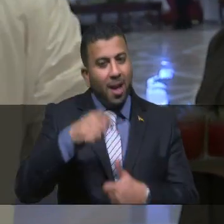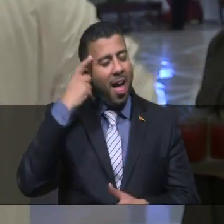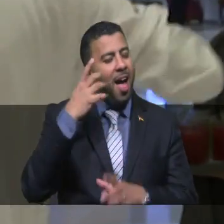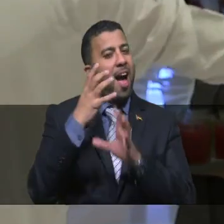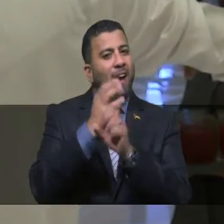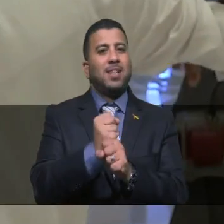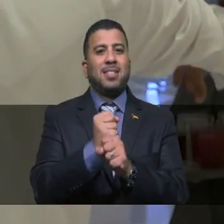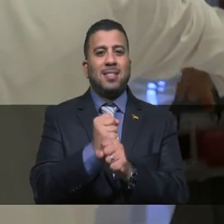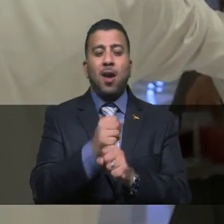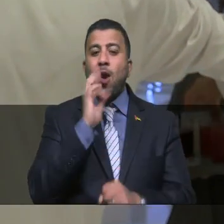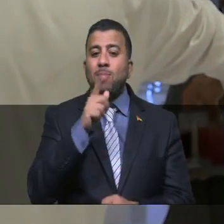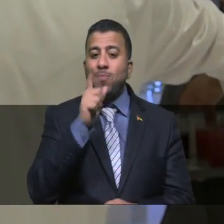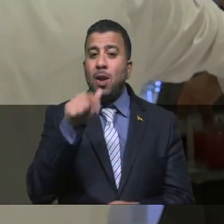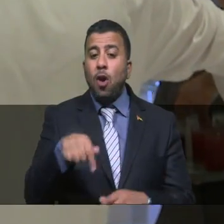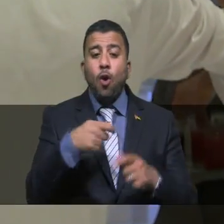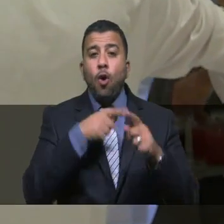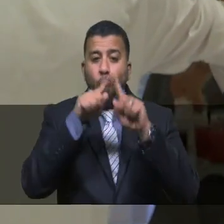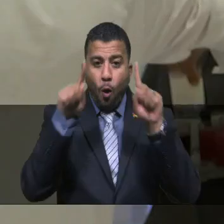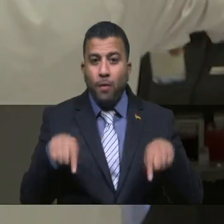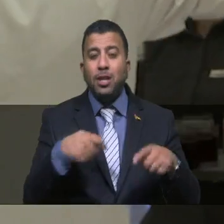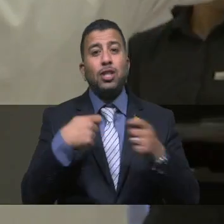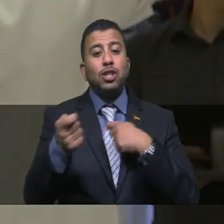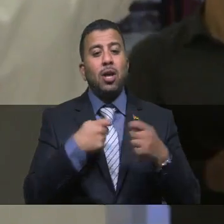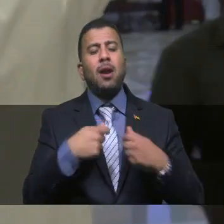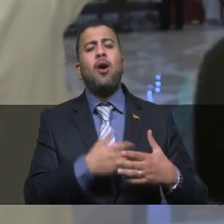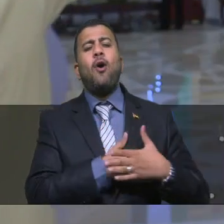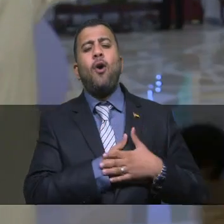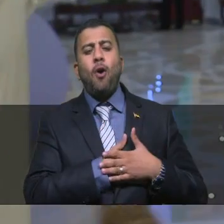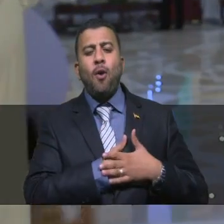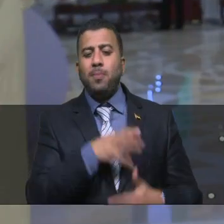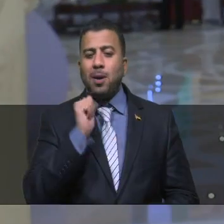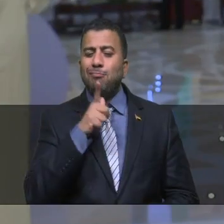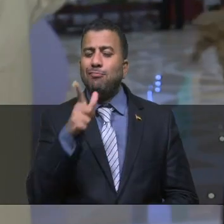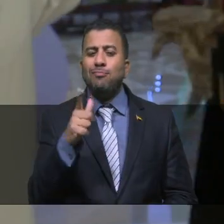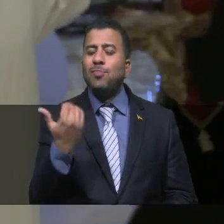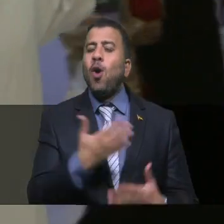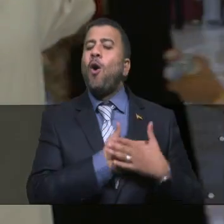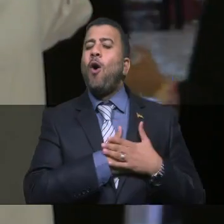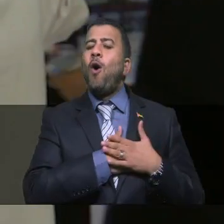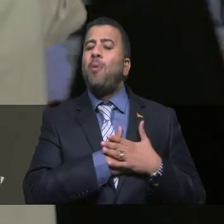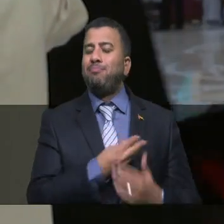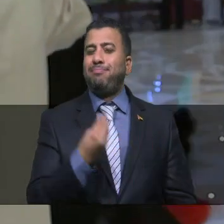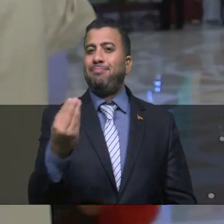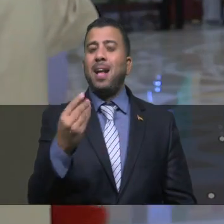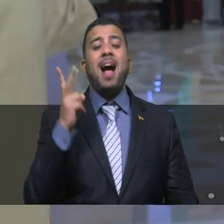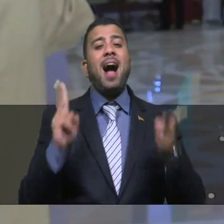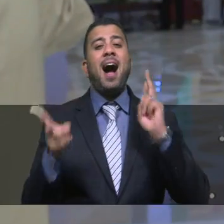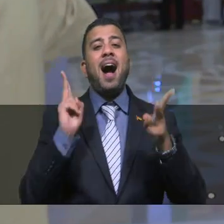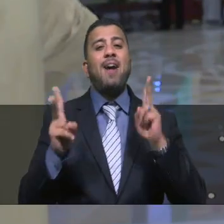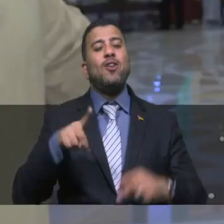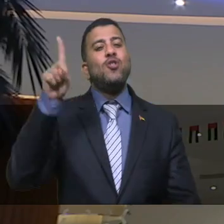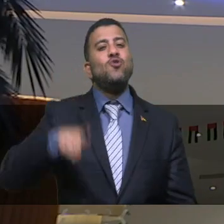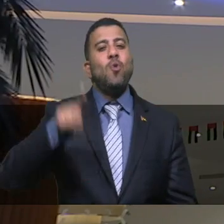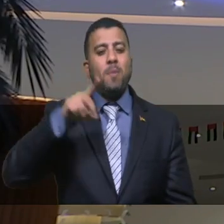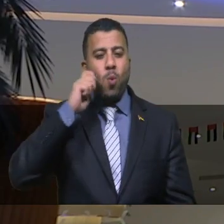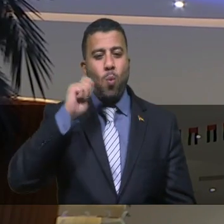إنسان. فاليوم في غرفة التجارة يعني حبينا نعبر عن جزء من محبتنا في احتفالية اليوم